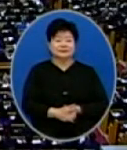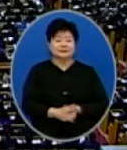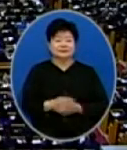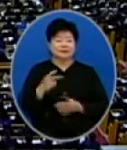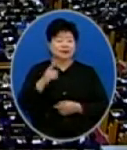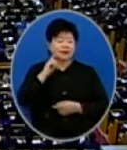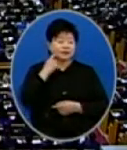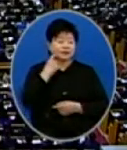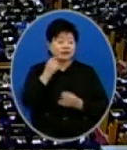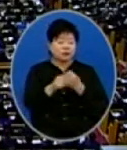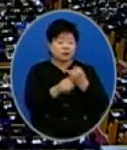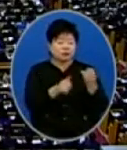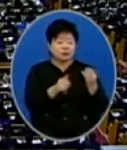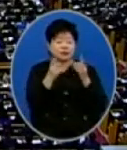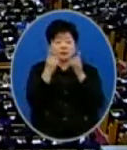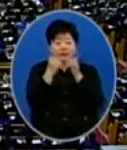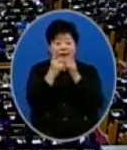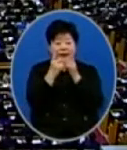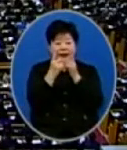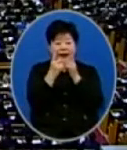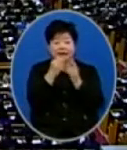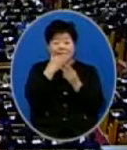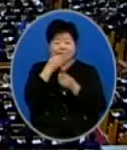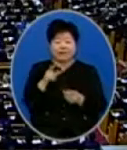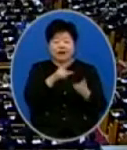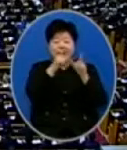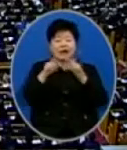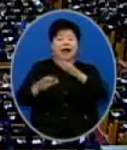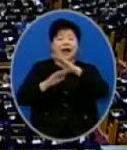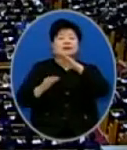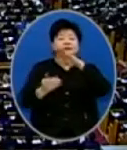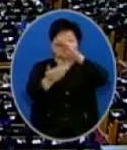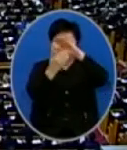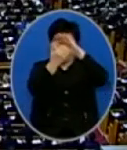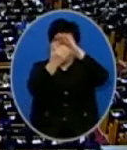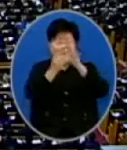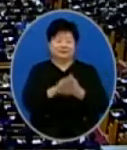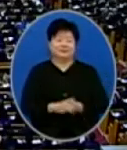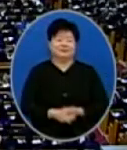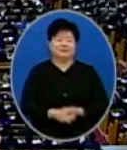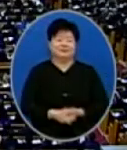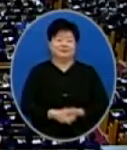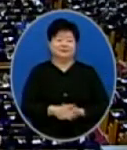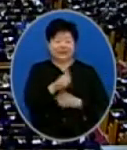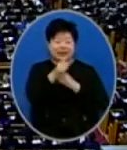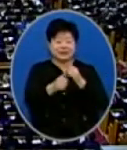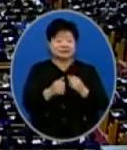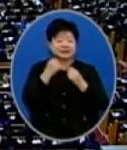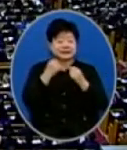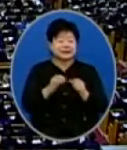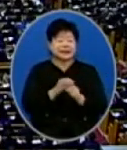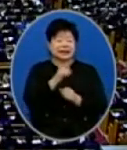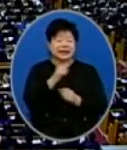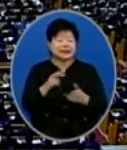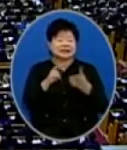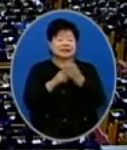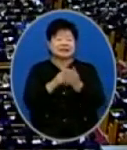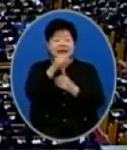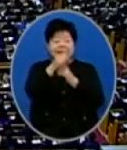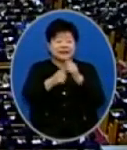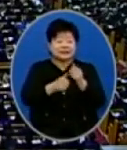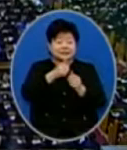또한 아름다운 아내 티파니를 만나서 행복한 가정을 이루게 되었습니다 여러분 하나님은 사랑의 하나님 기적의